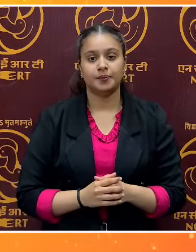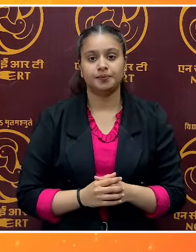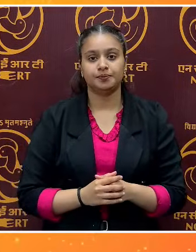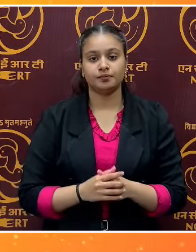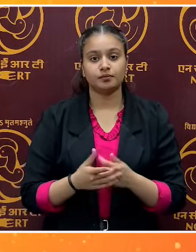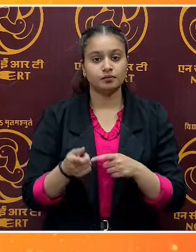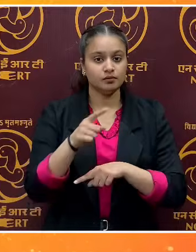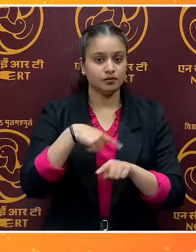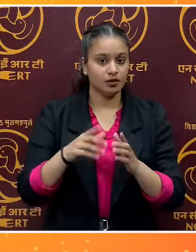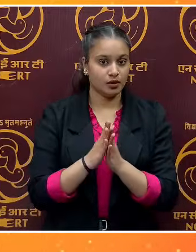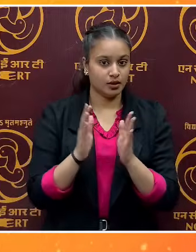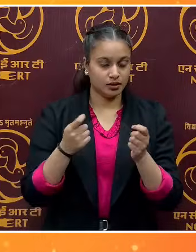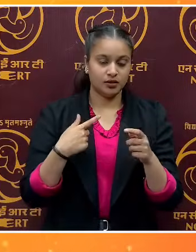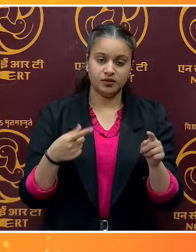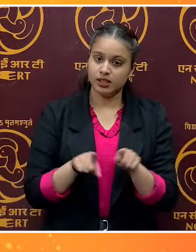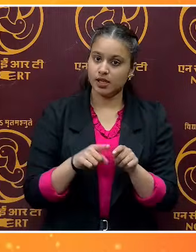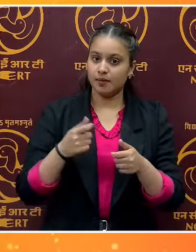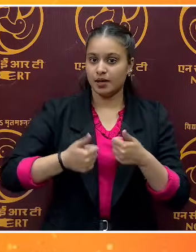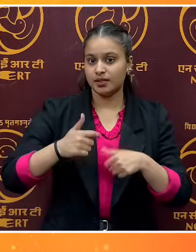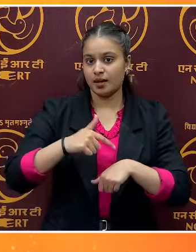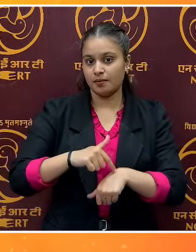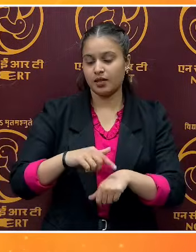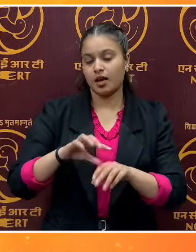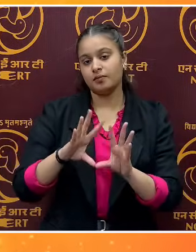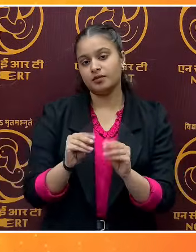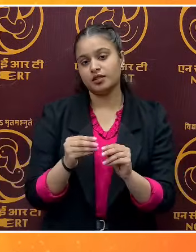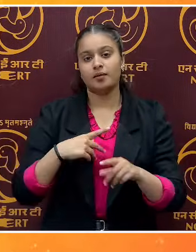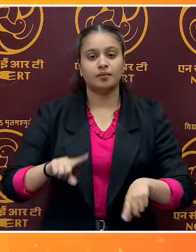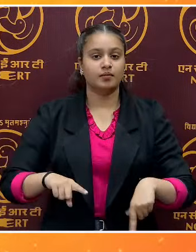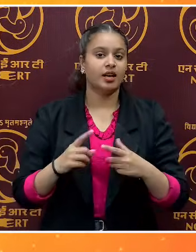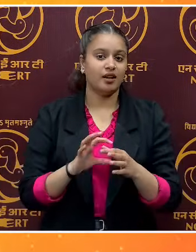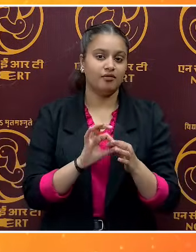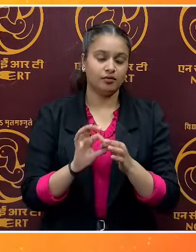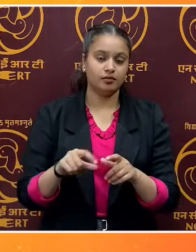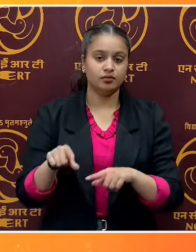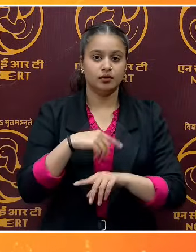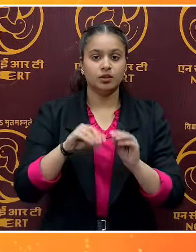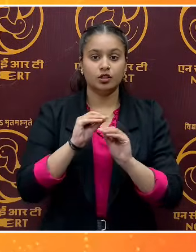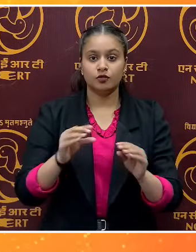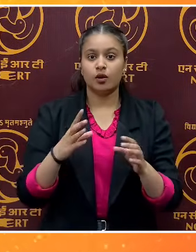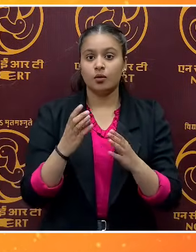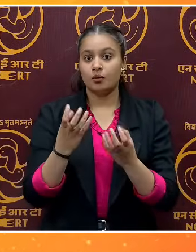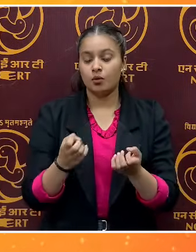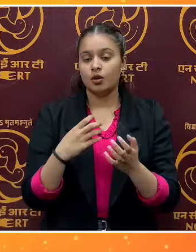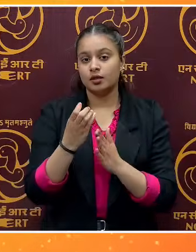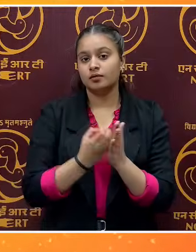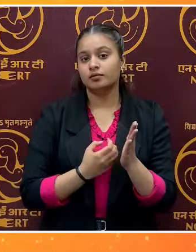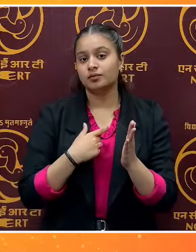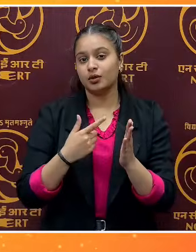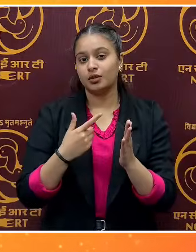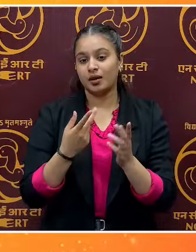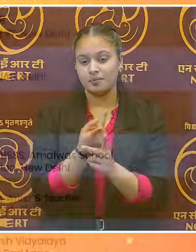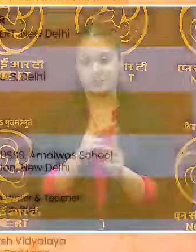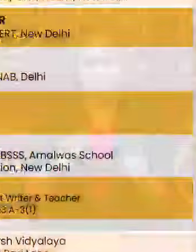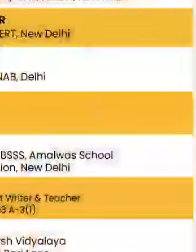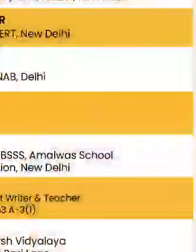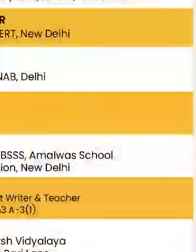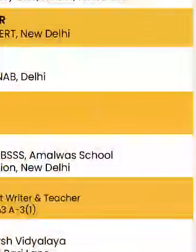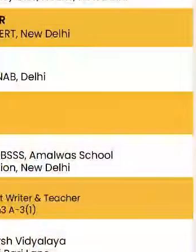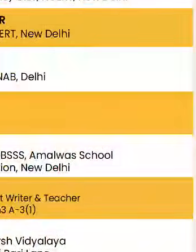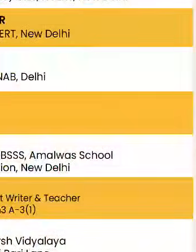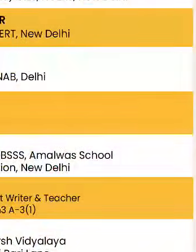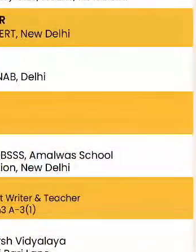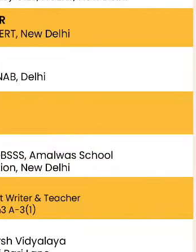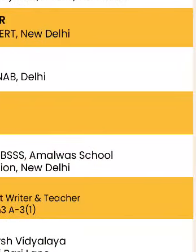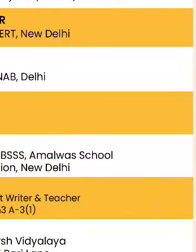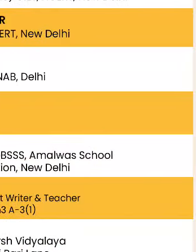innovateindia1.mygov.in. So let's celebrate exam utsav as life utsav. तो अब हम आपको बता देते हैं वो प्रोग्राम्स जो आप PME विद्या चैनल्स पर देख सकते हैं. एंड इन अ